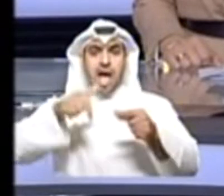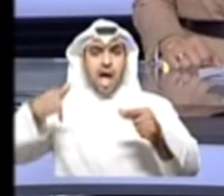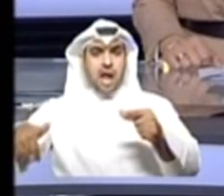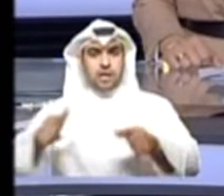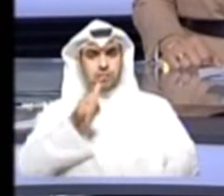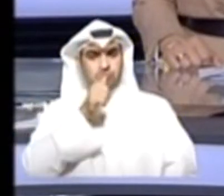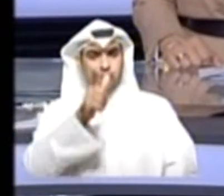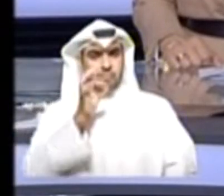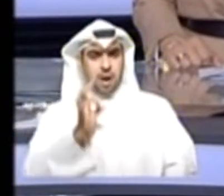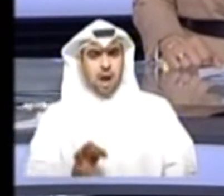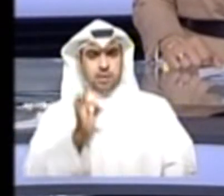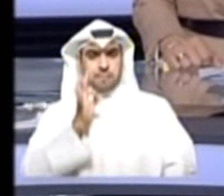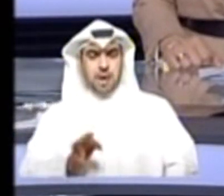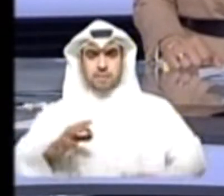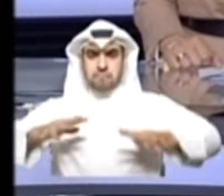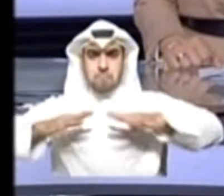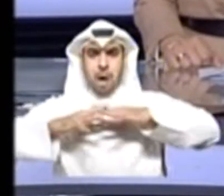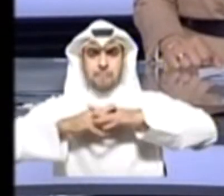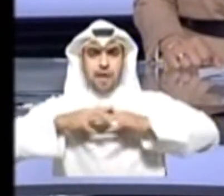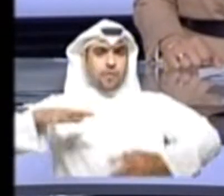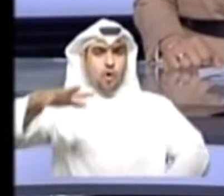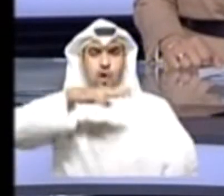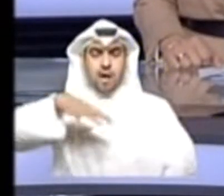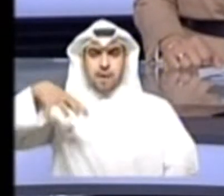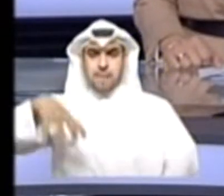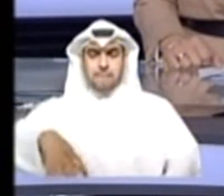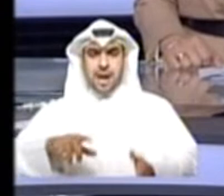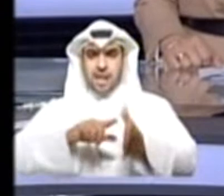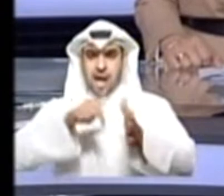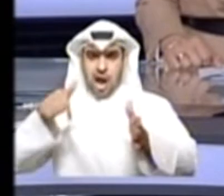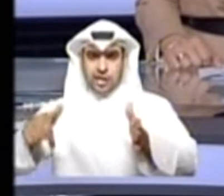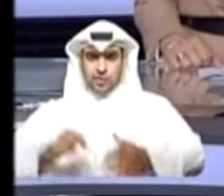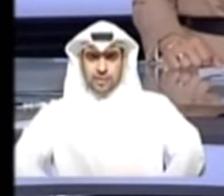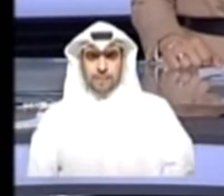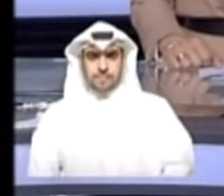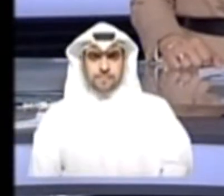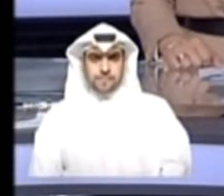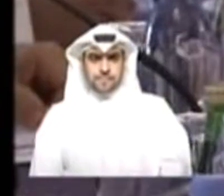الخليجي تأكيدا على اللحمة الخليجية ووحدة الصف والمصير المشترك.